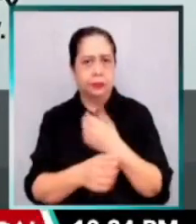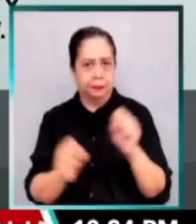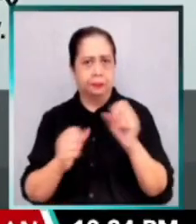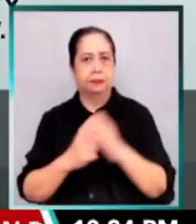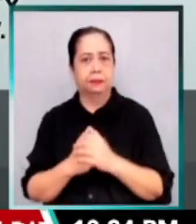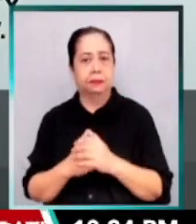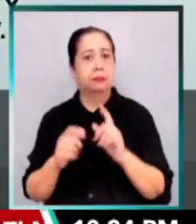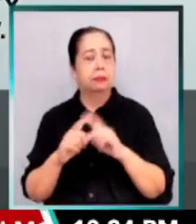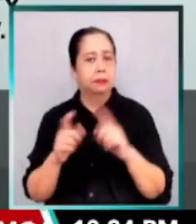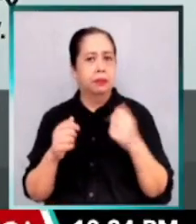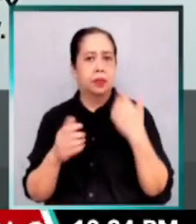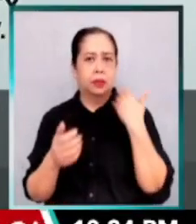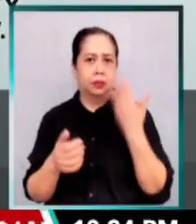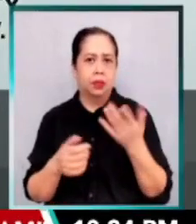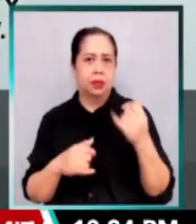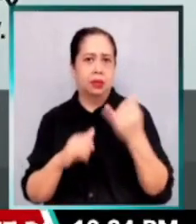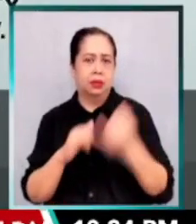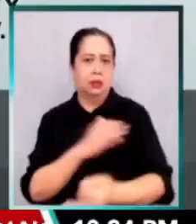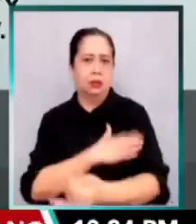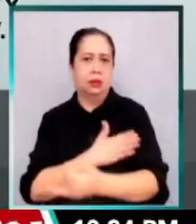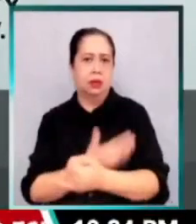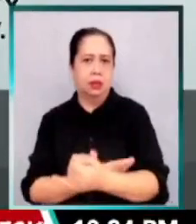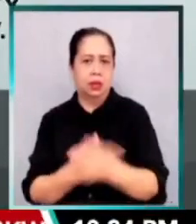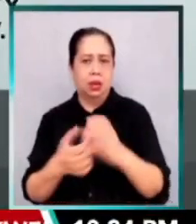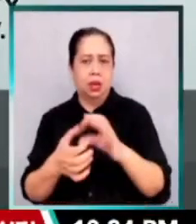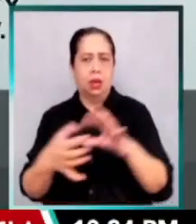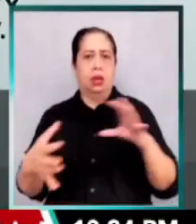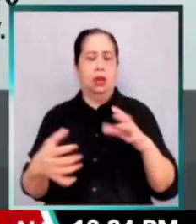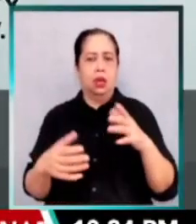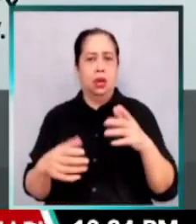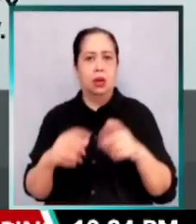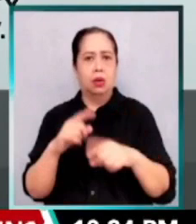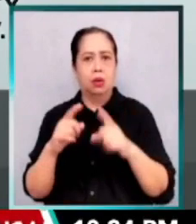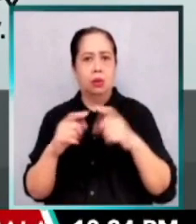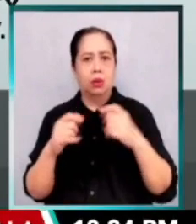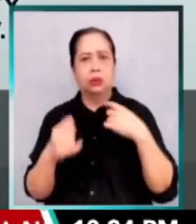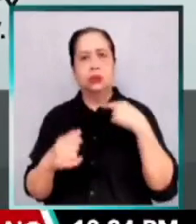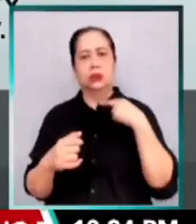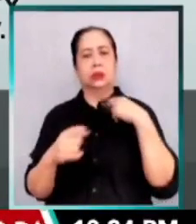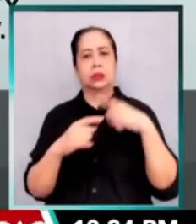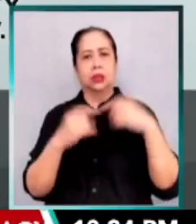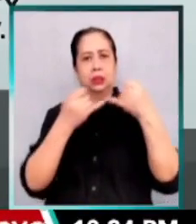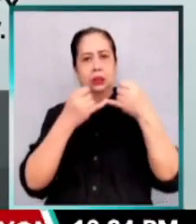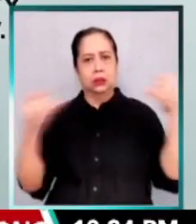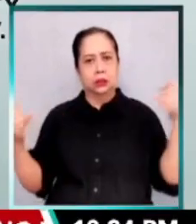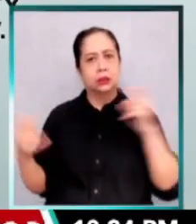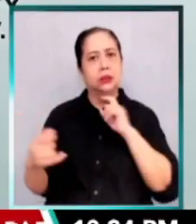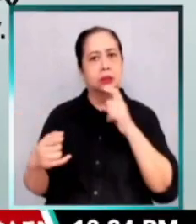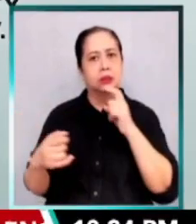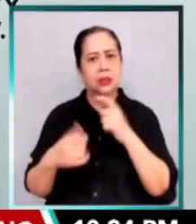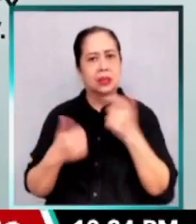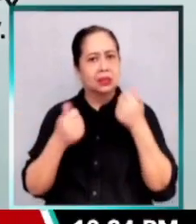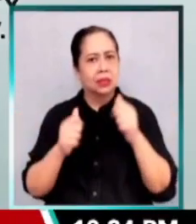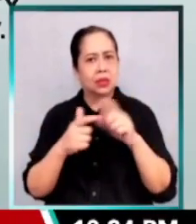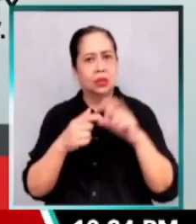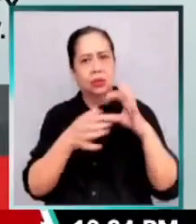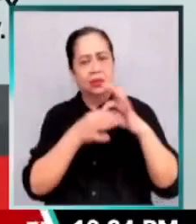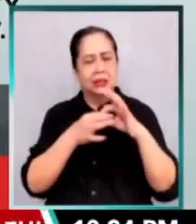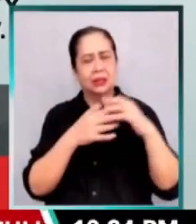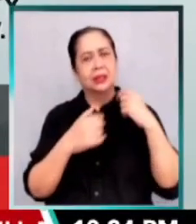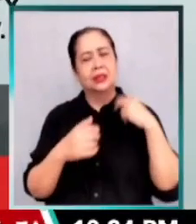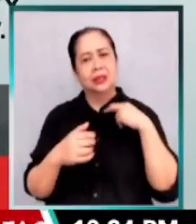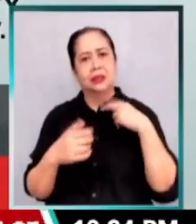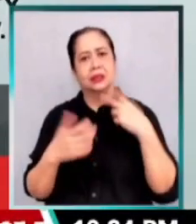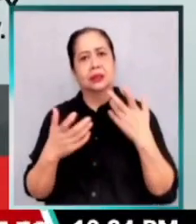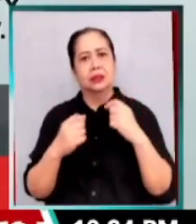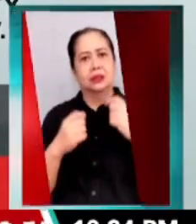nasawi ang kanilang bunsong anak na nabitawan daw ni Joan nang masabit siya sa alambre. Pinilit kong tanggal yung alambre para makapa ko